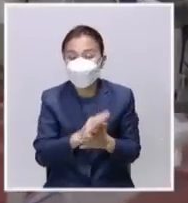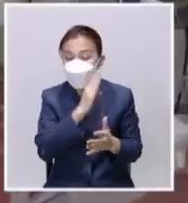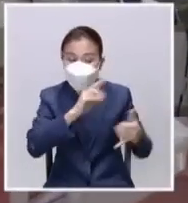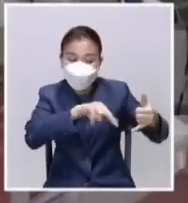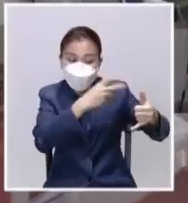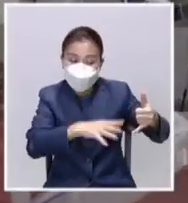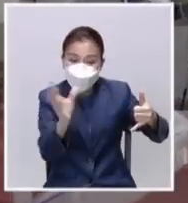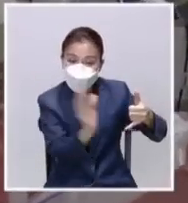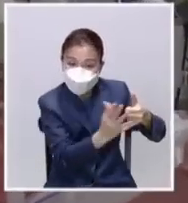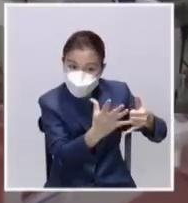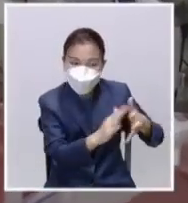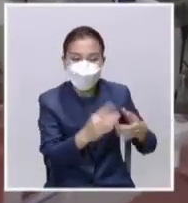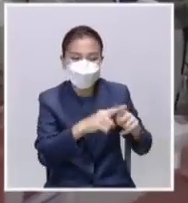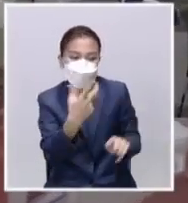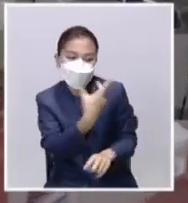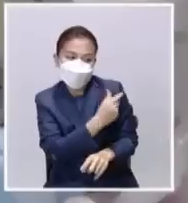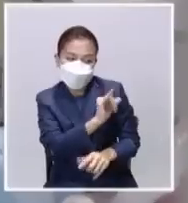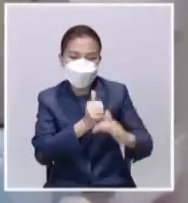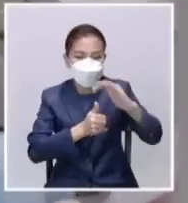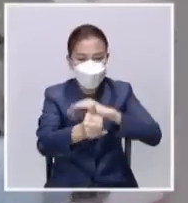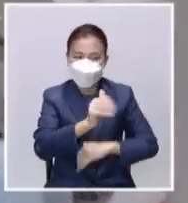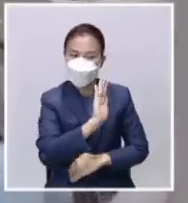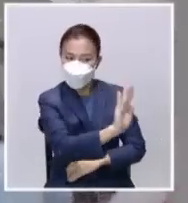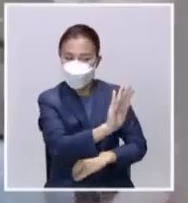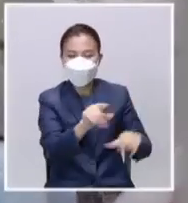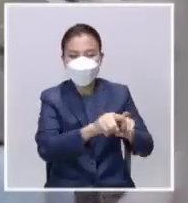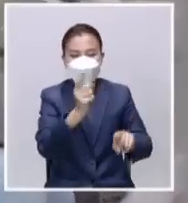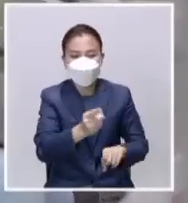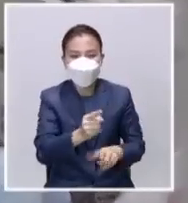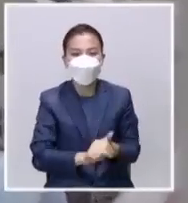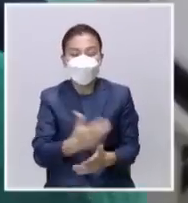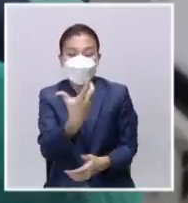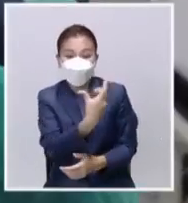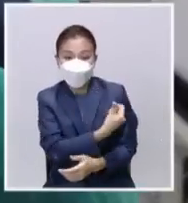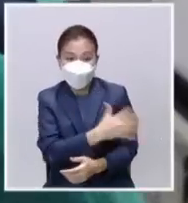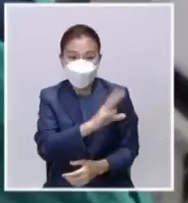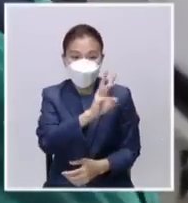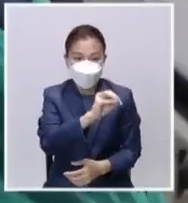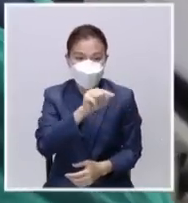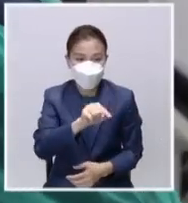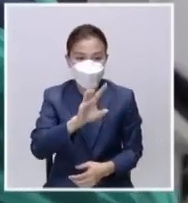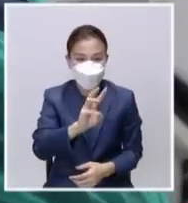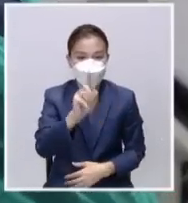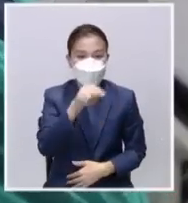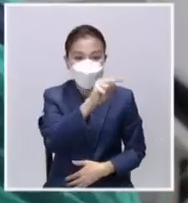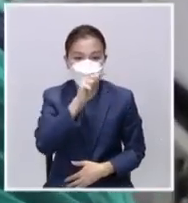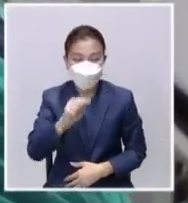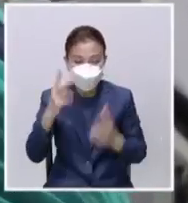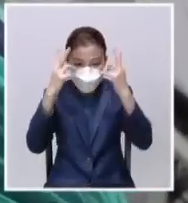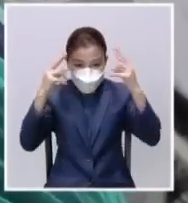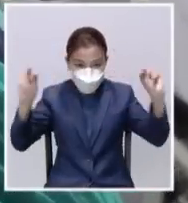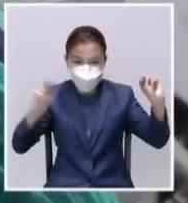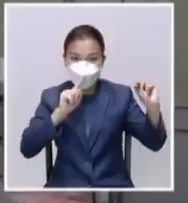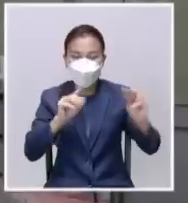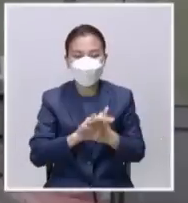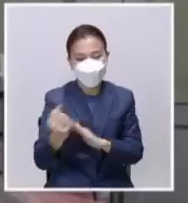สัปดาห์หน้าเป็นต้นไปล่าสุดกรีซมีผู้ฉีดวัคซีนต้านโควิดแล้ว 60.6% นะคะนายกกรีซระบุด้วยว่าจำเป็นต้องออกมาตรการ